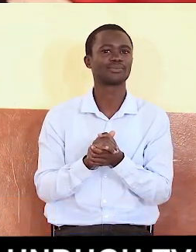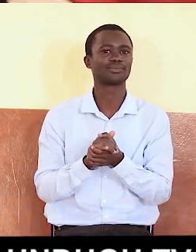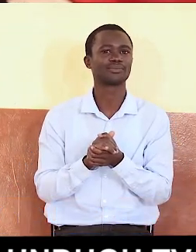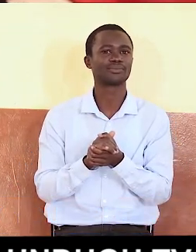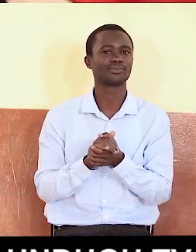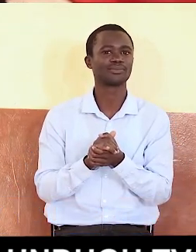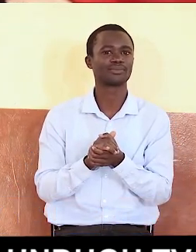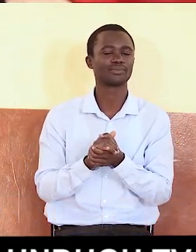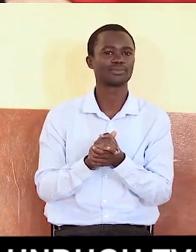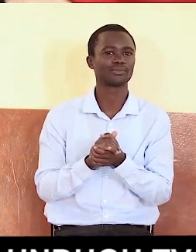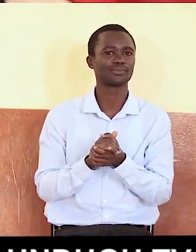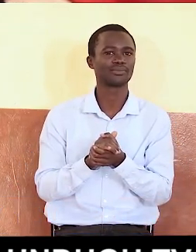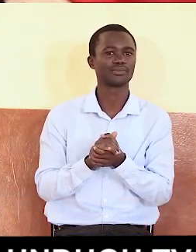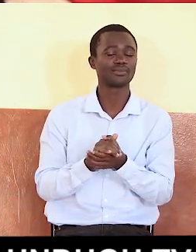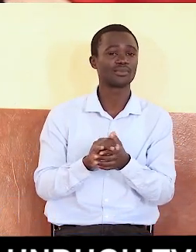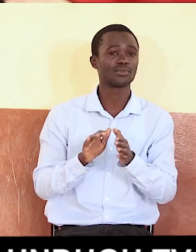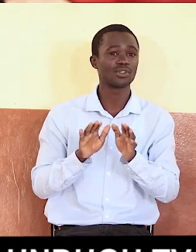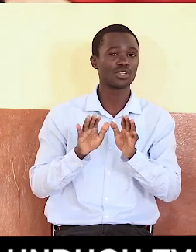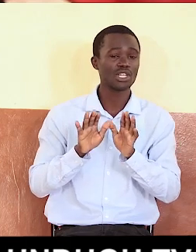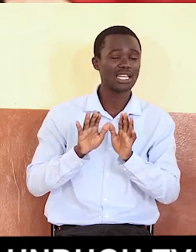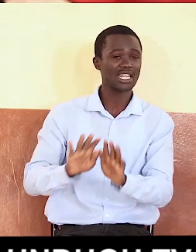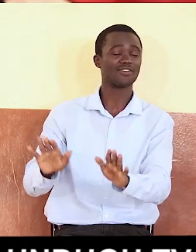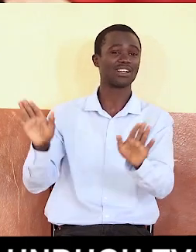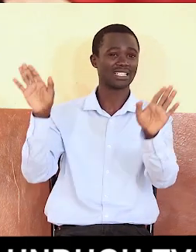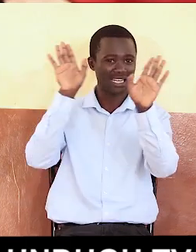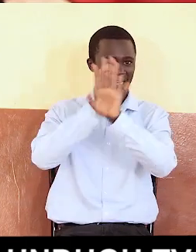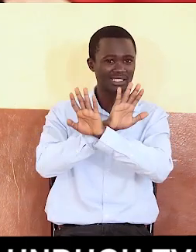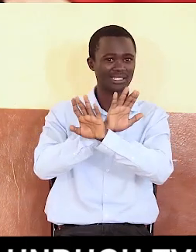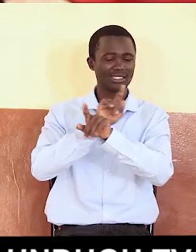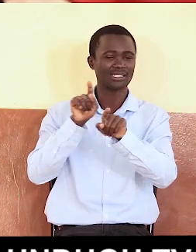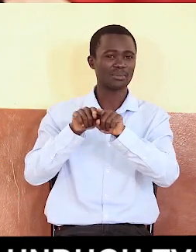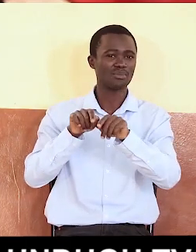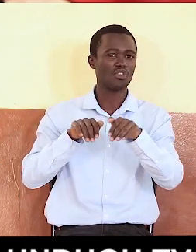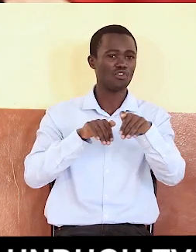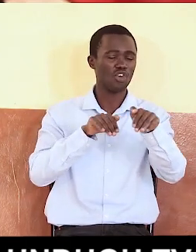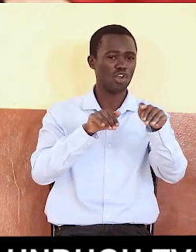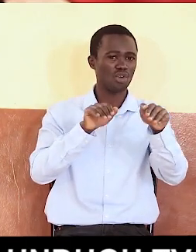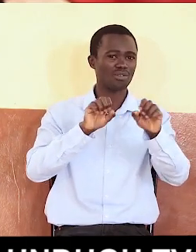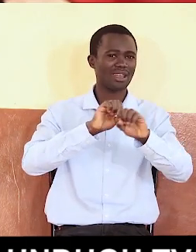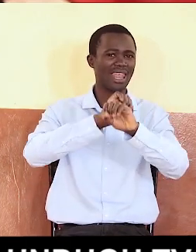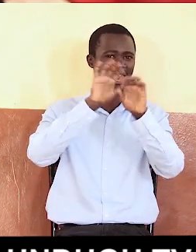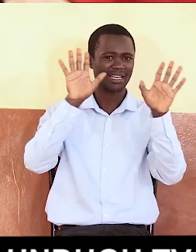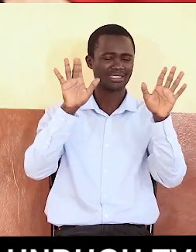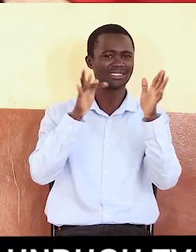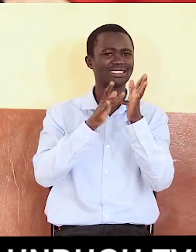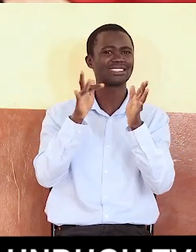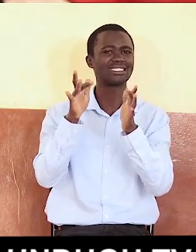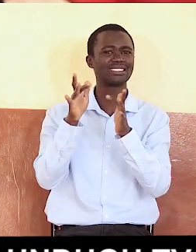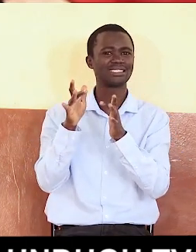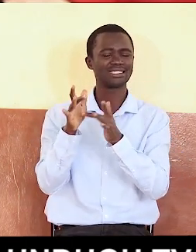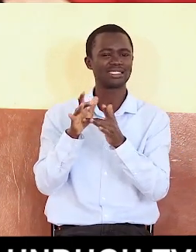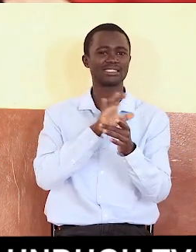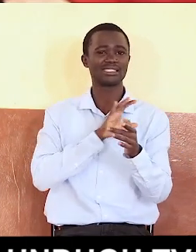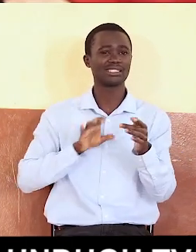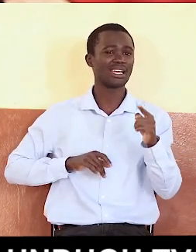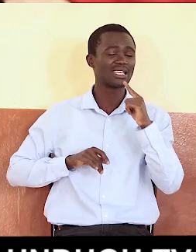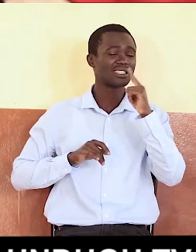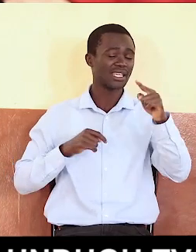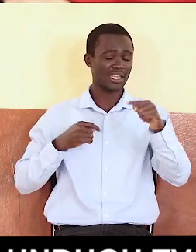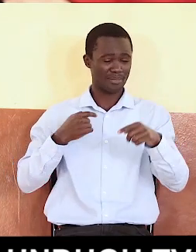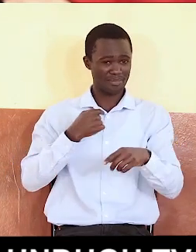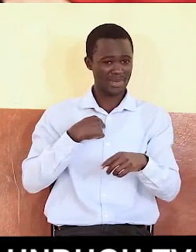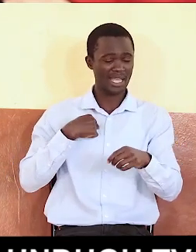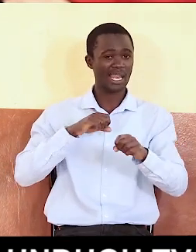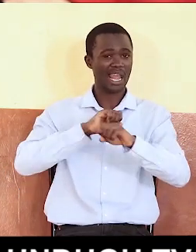wasiache ngiza na kuielekea nuru. Yesu alisema, mimi ni nuru ya